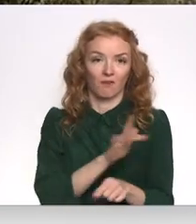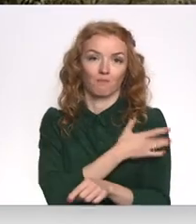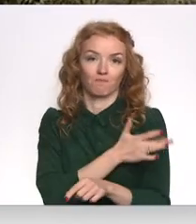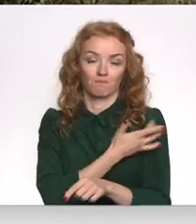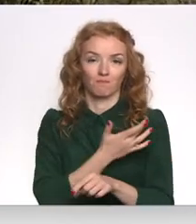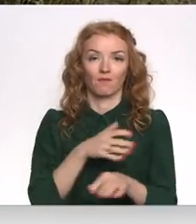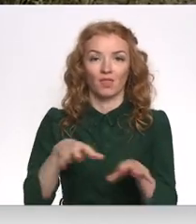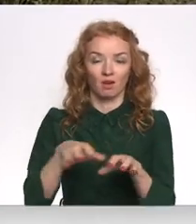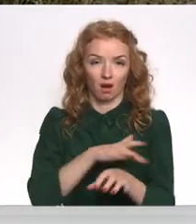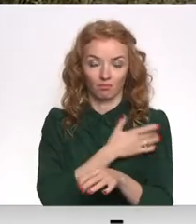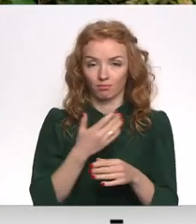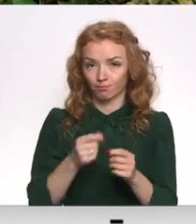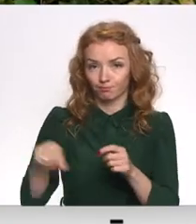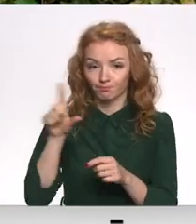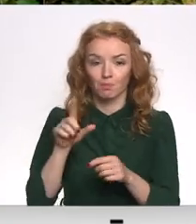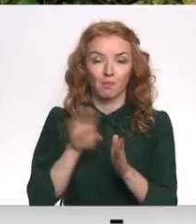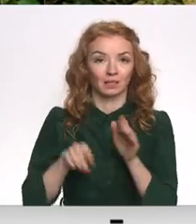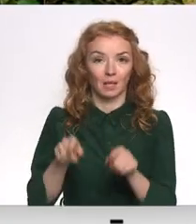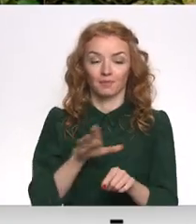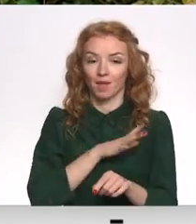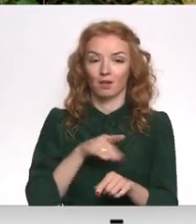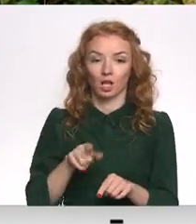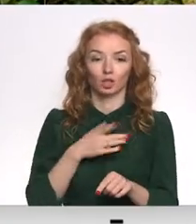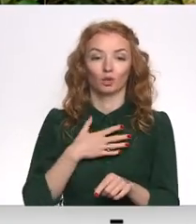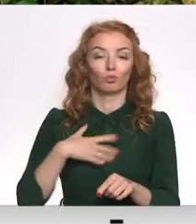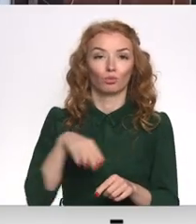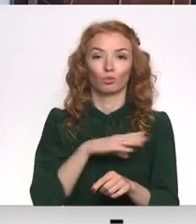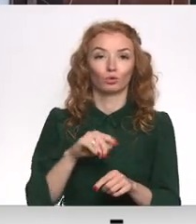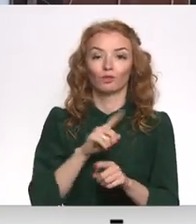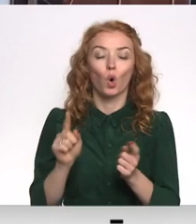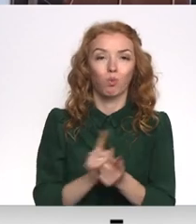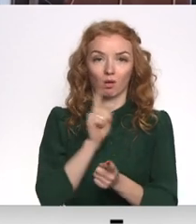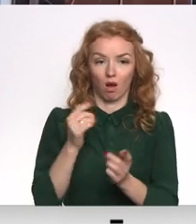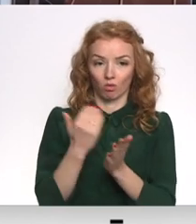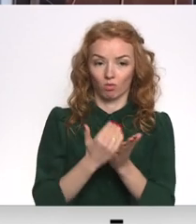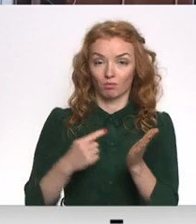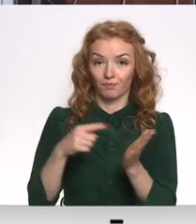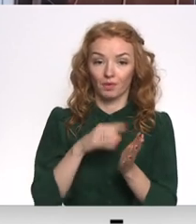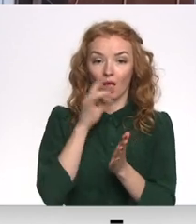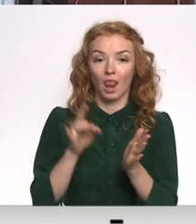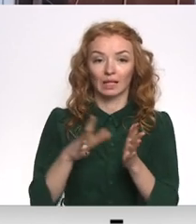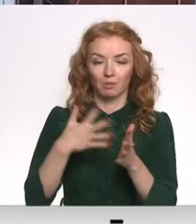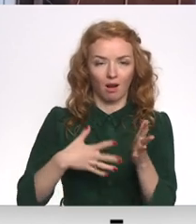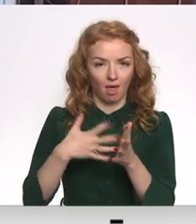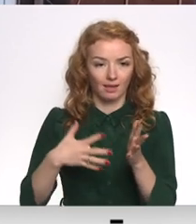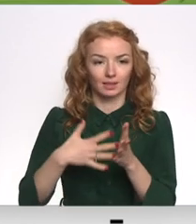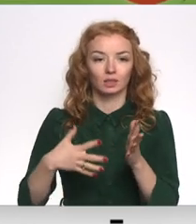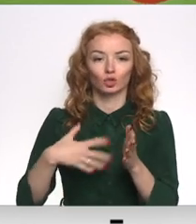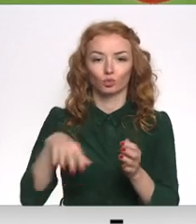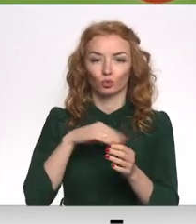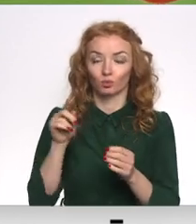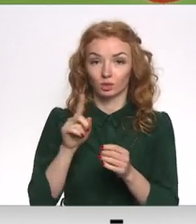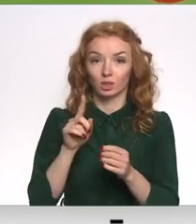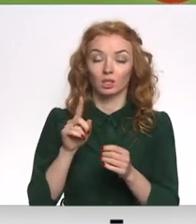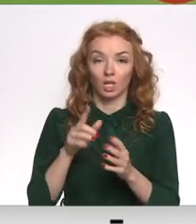ir krietni dārgāki, bez tiem mēs nevaram. Tas ir mūsu viena no obligātajām komponentēm. Elektrības rēķins mums ir